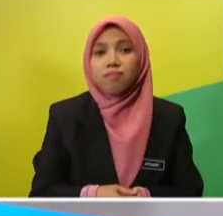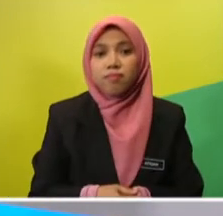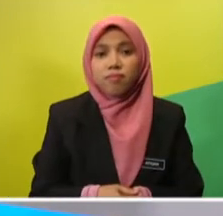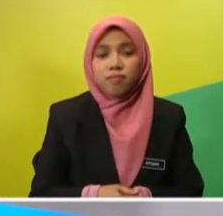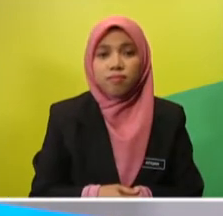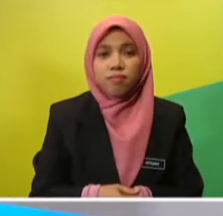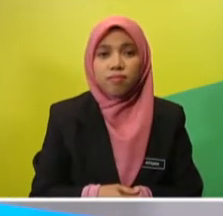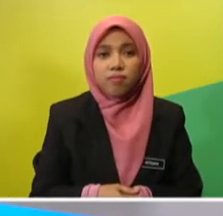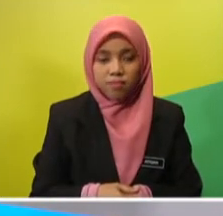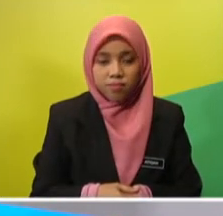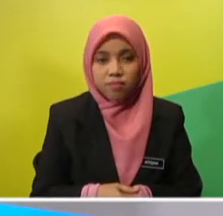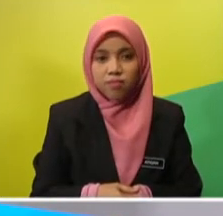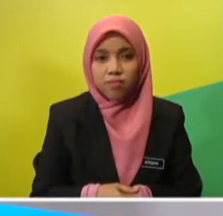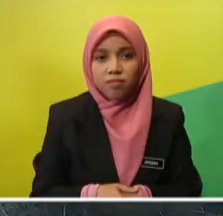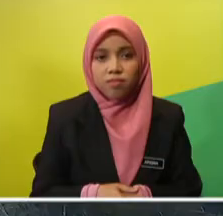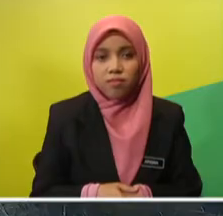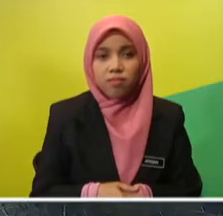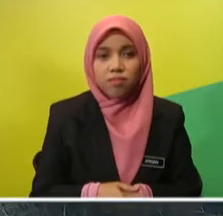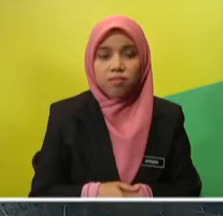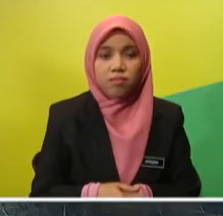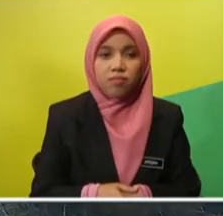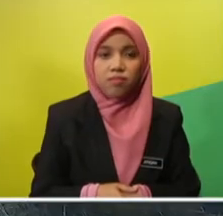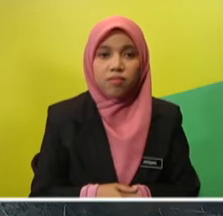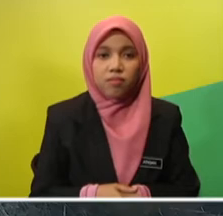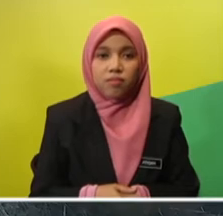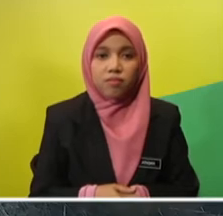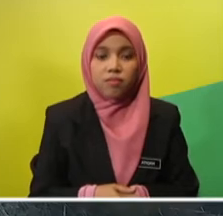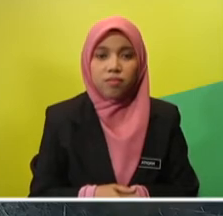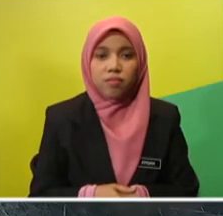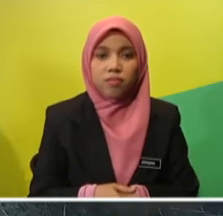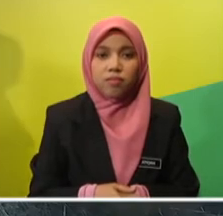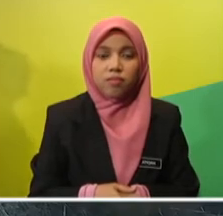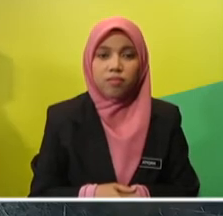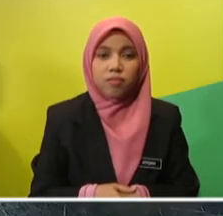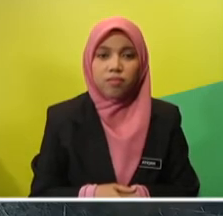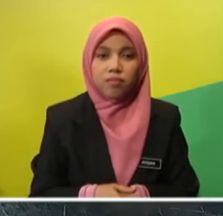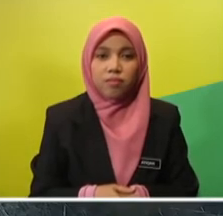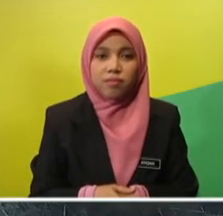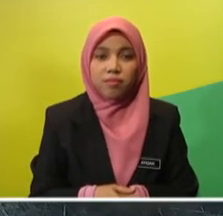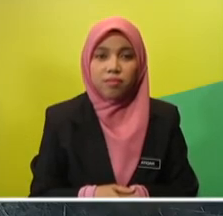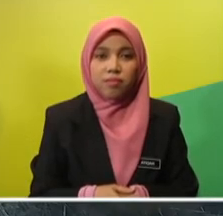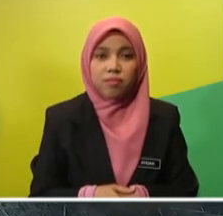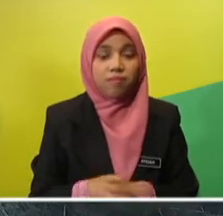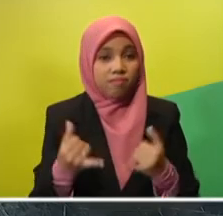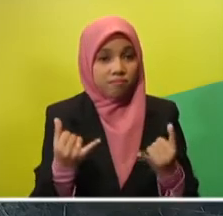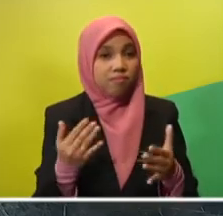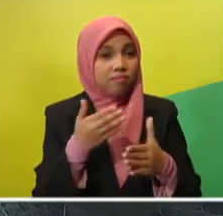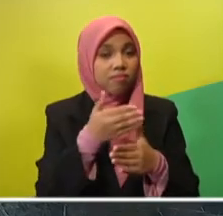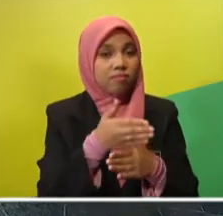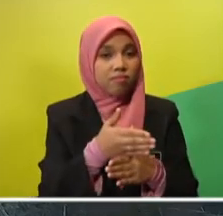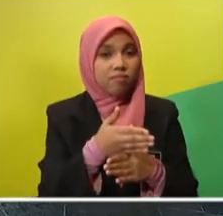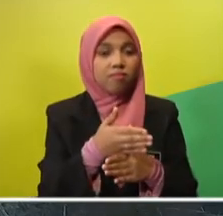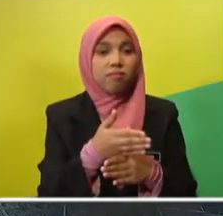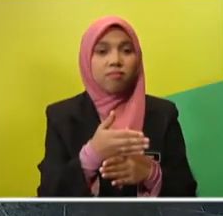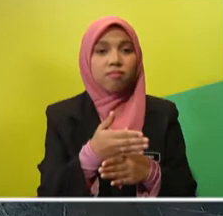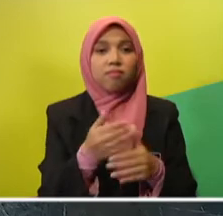celah-celah antara rak-rak buku. Itu salah satu contoh lorong sempit yang biasa murid akan laluilah. Baik, cikgu. Okey, kita teruskan dengan belajar dengan